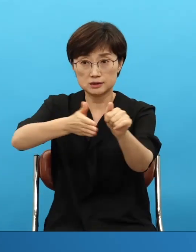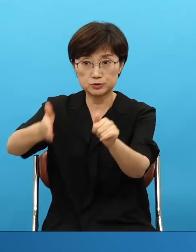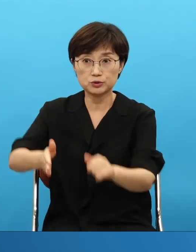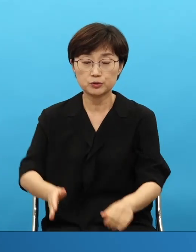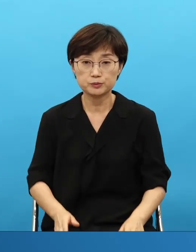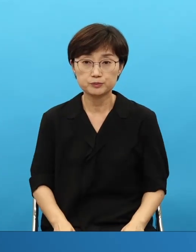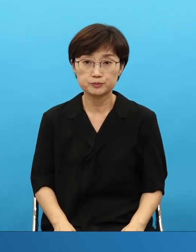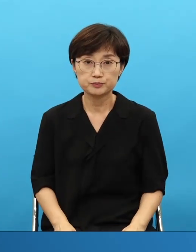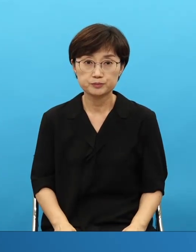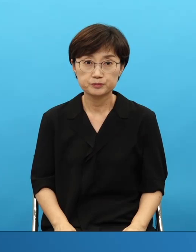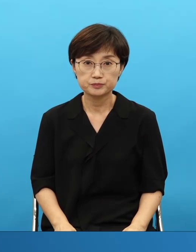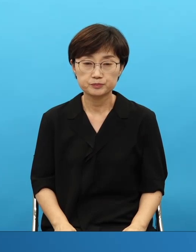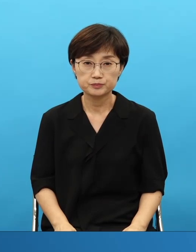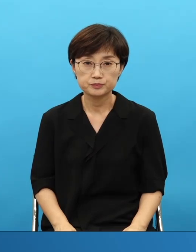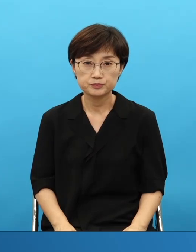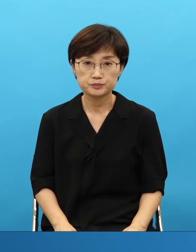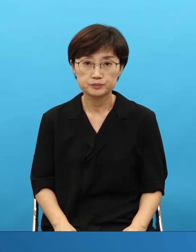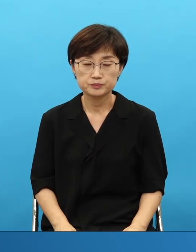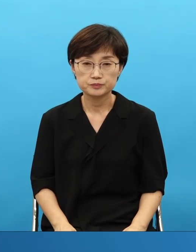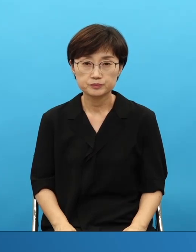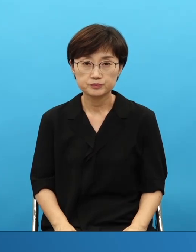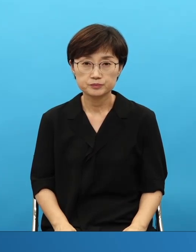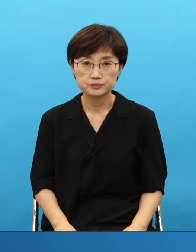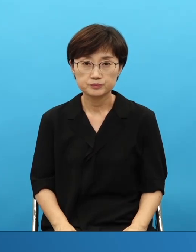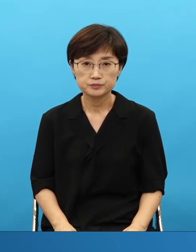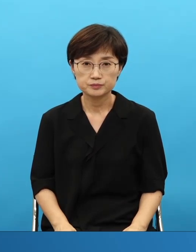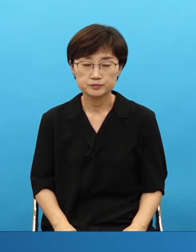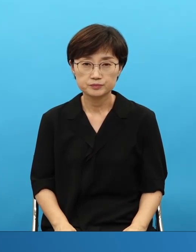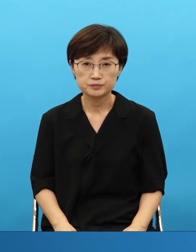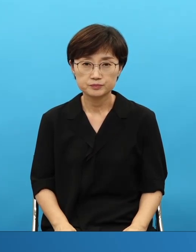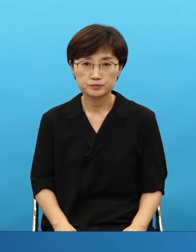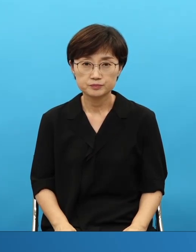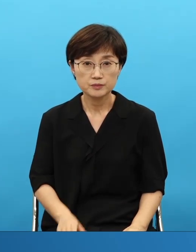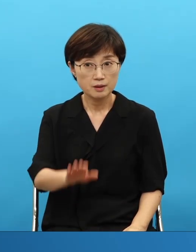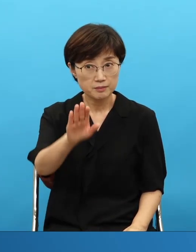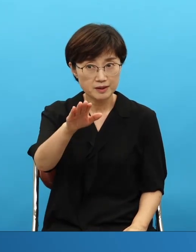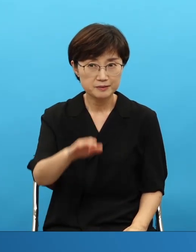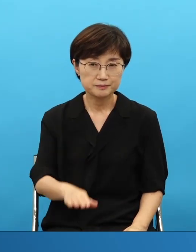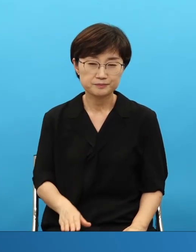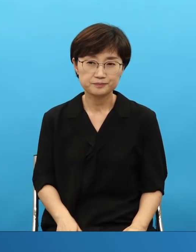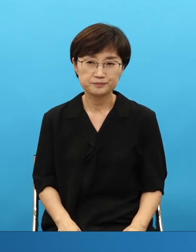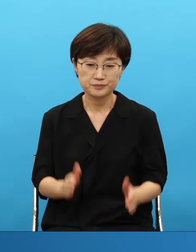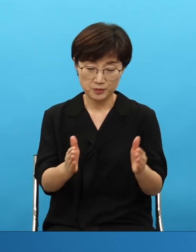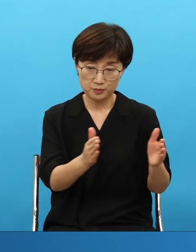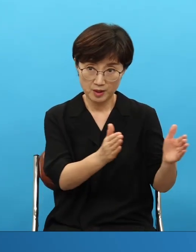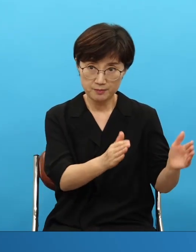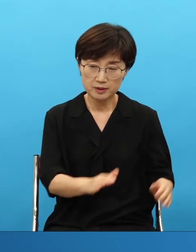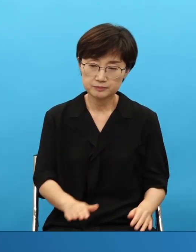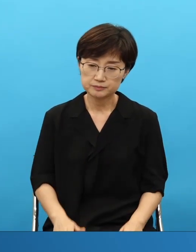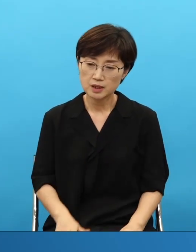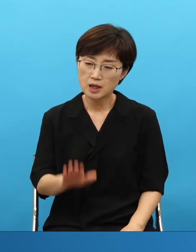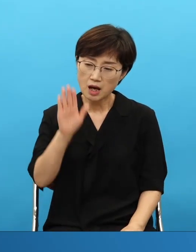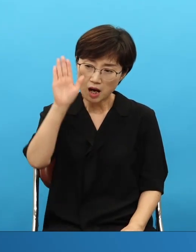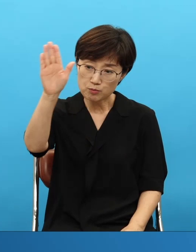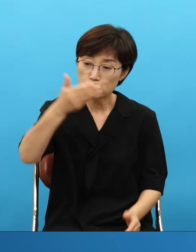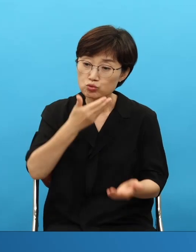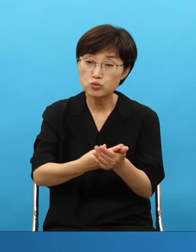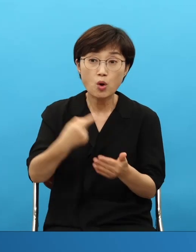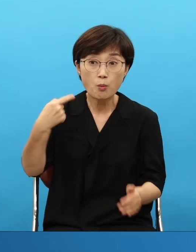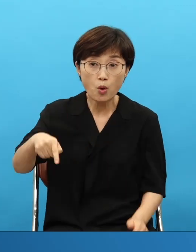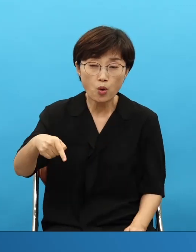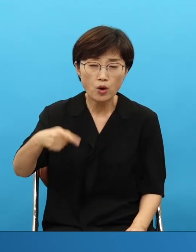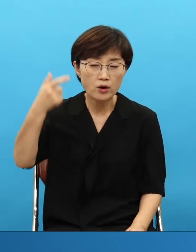2030-2080这个时代是截然不同的. 그럼 참고로 做一个参考. 그저 영적인 정신 치유 이런 치유조로 안 가면 안 될 겁니다.